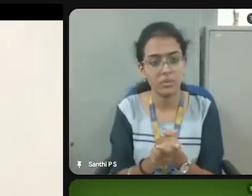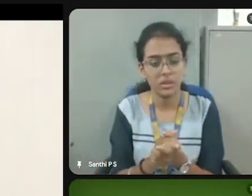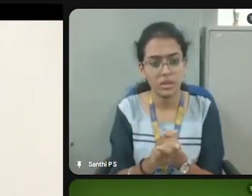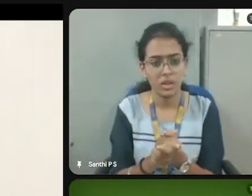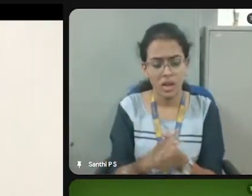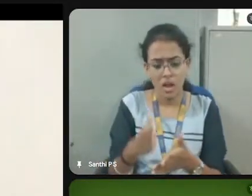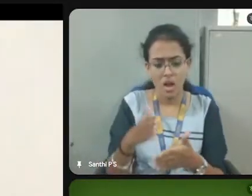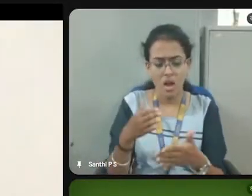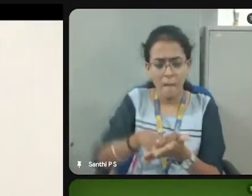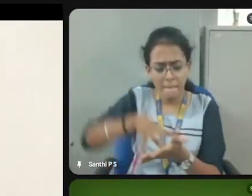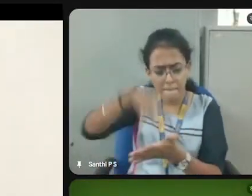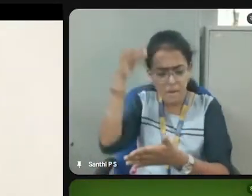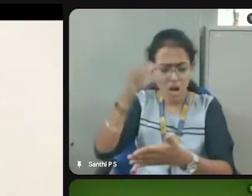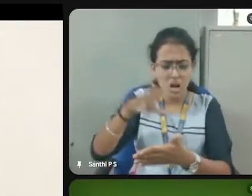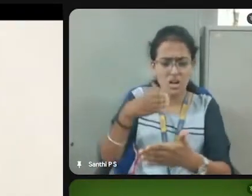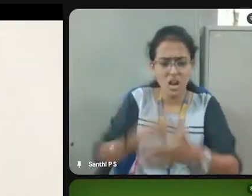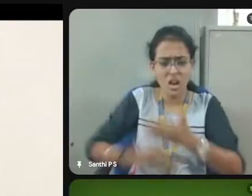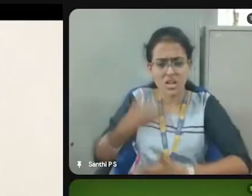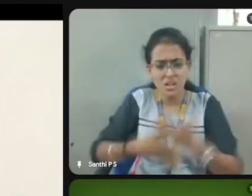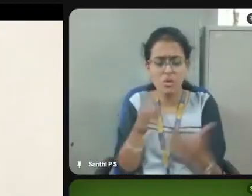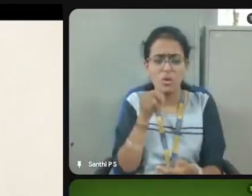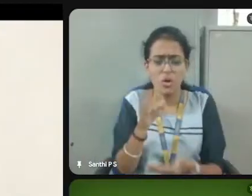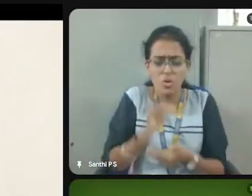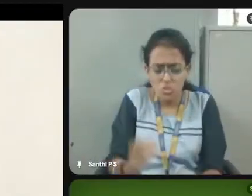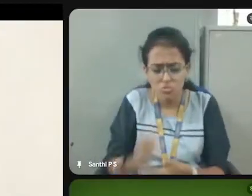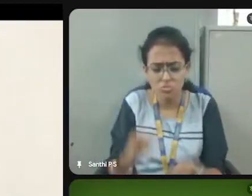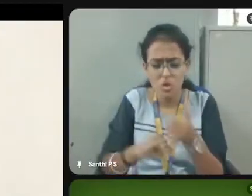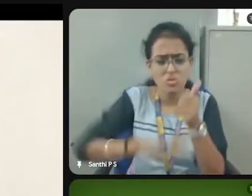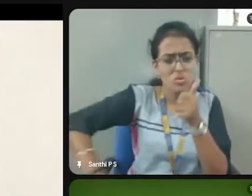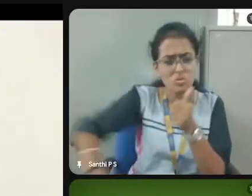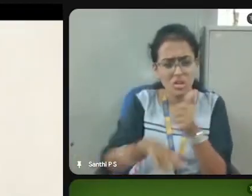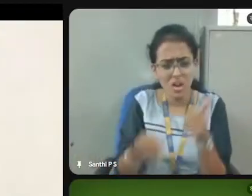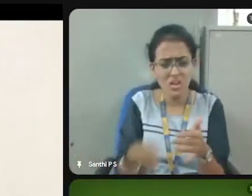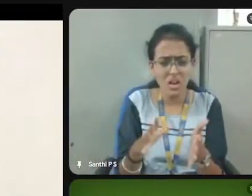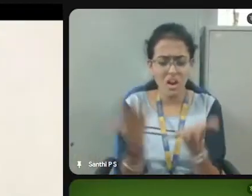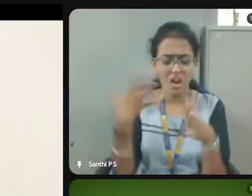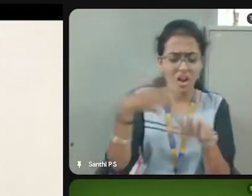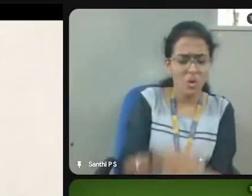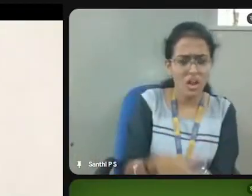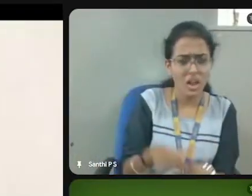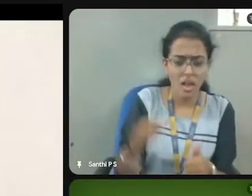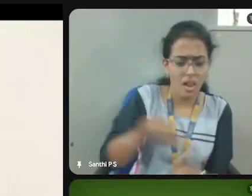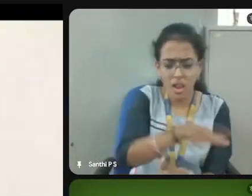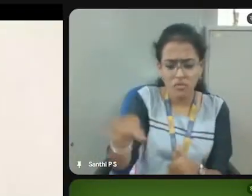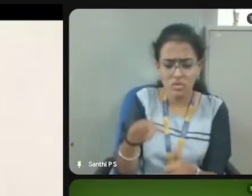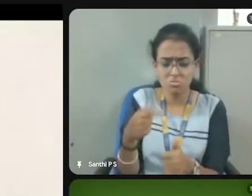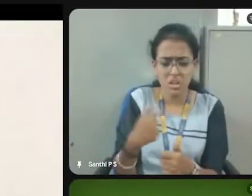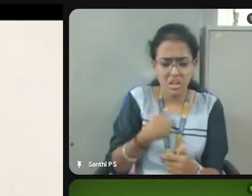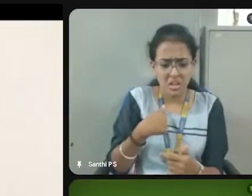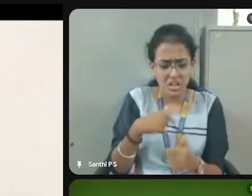പഠന പരിമിതിയുള്ള കുട്ടികളെ സമൂഹത്തിൽ അവരുടെ പങ്കാളിത്തം ഉറപ്പുവരുത്താൻ നമുക്ക് ഓരോരുത്തർക്കും എന്തൊക്കെ